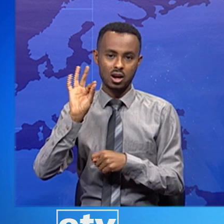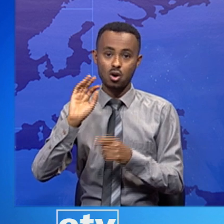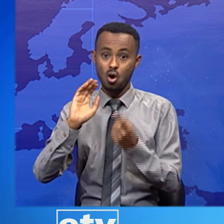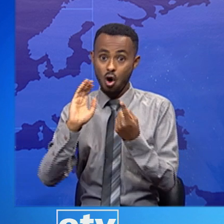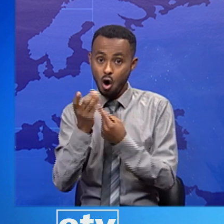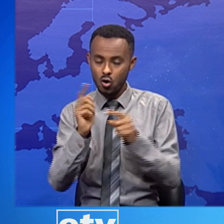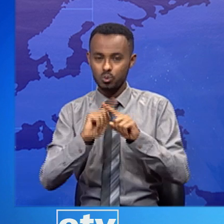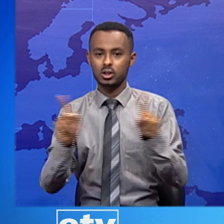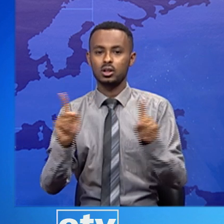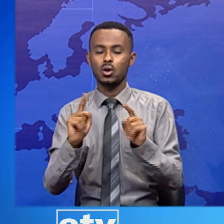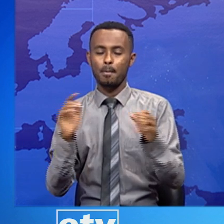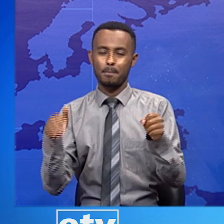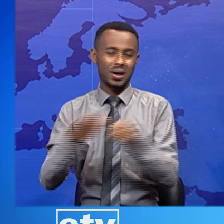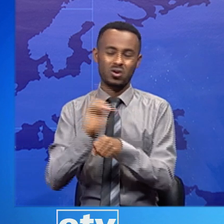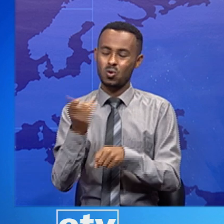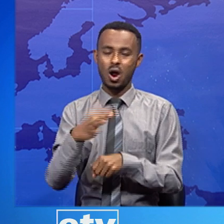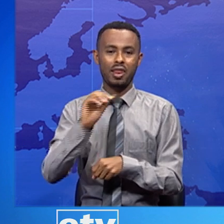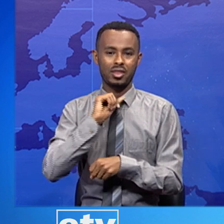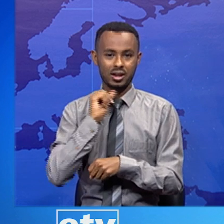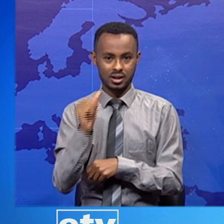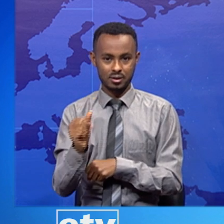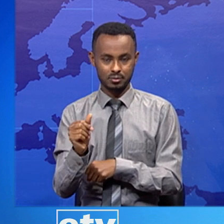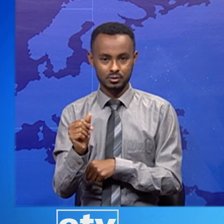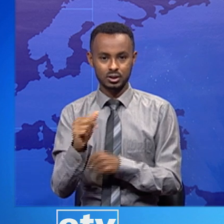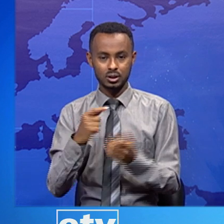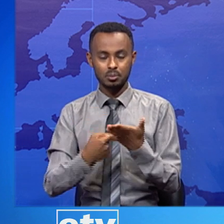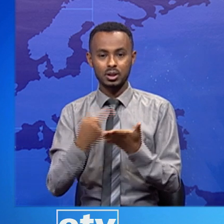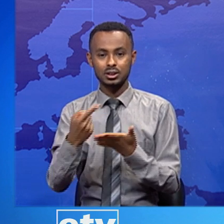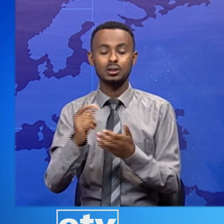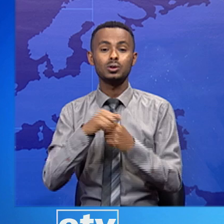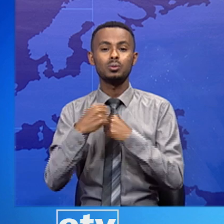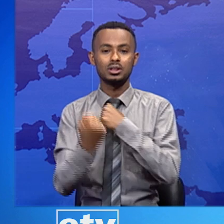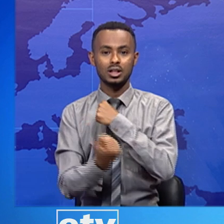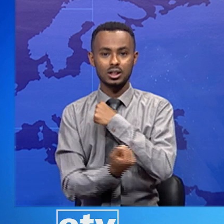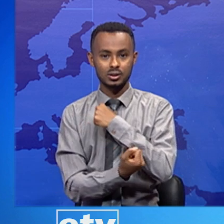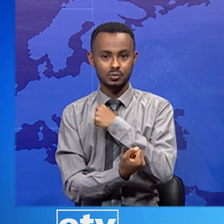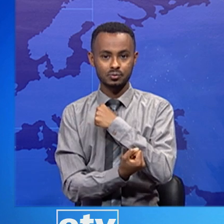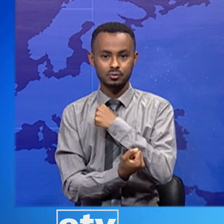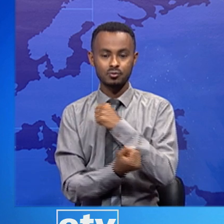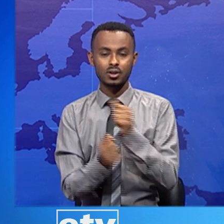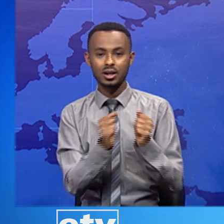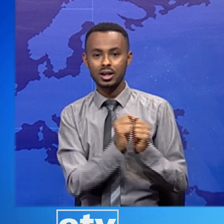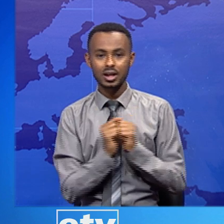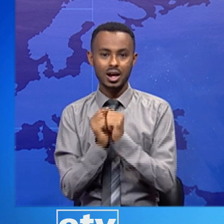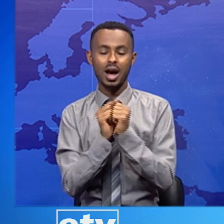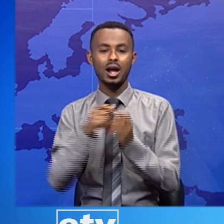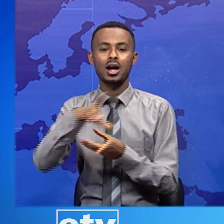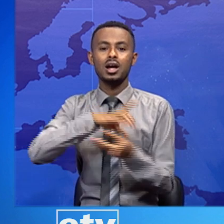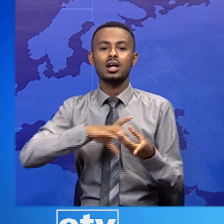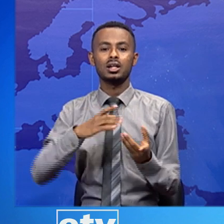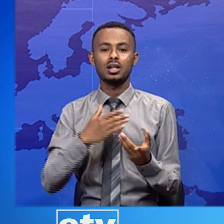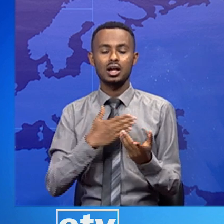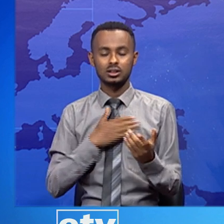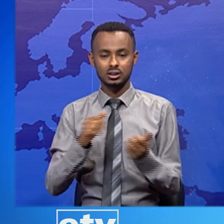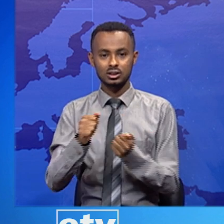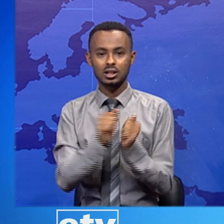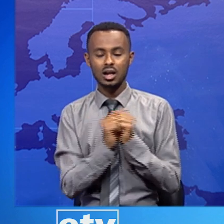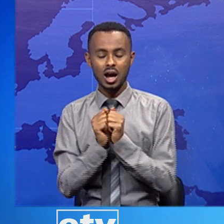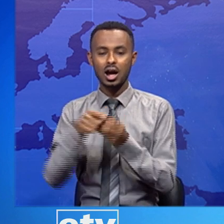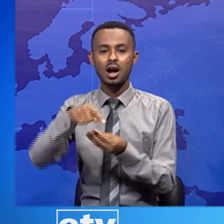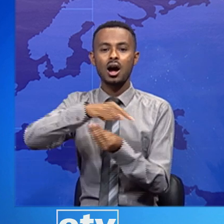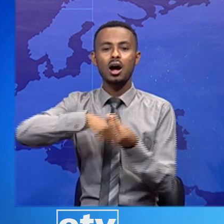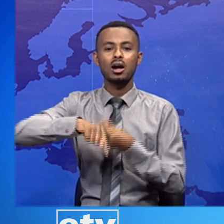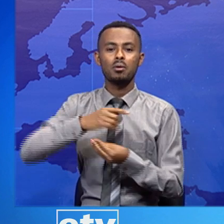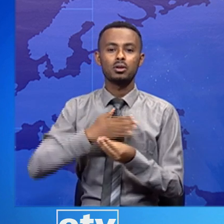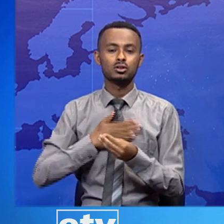ሆኖም ግን በቂ ሆኖ አልተገኘም። በዚሁ መሰረት የጋራ ክልላችንን የጋራ